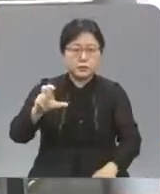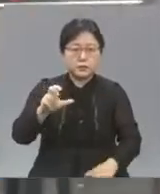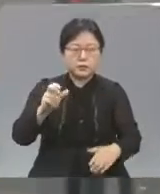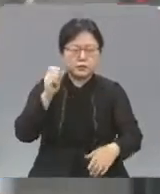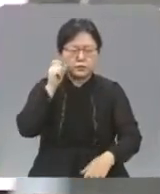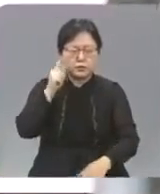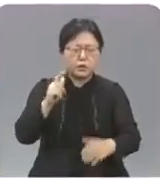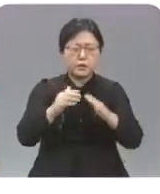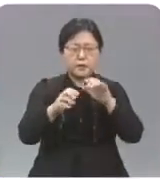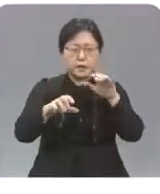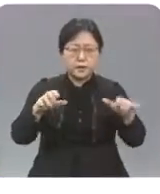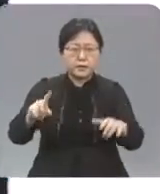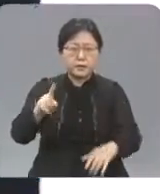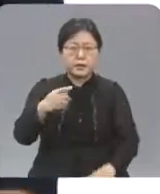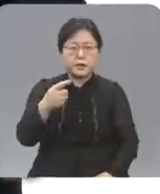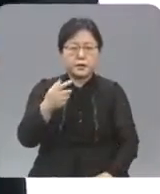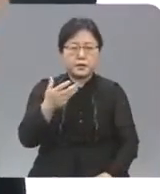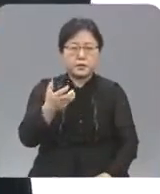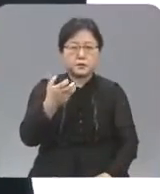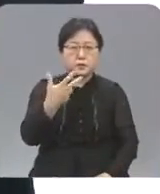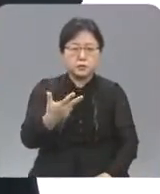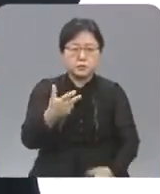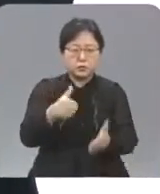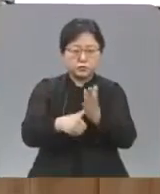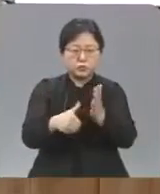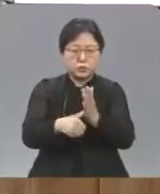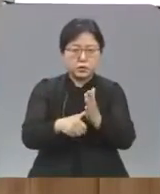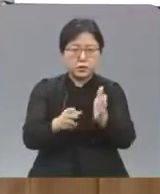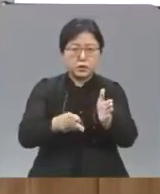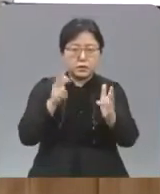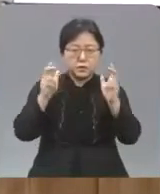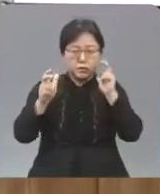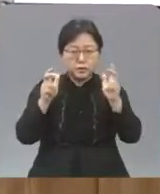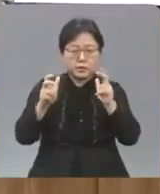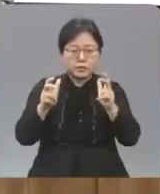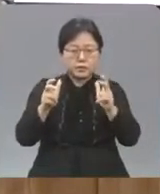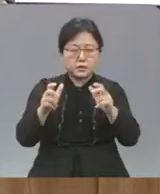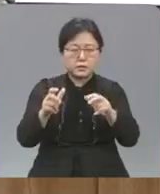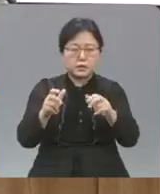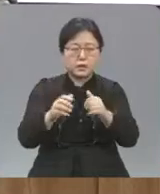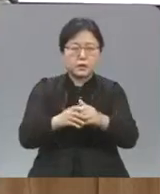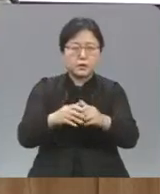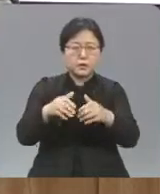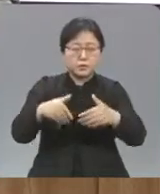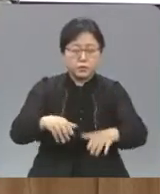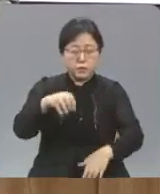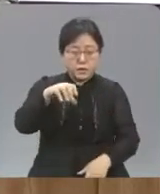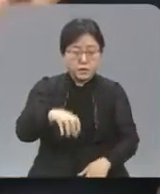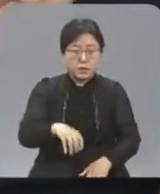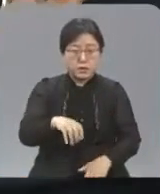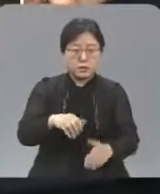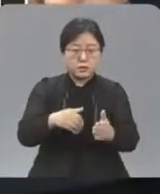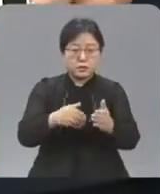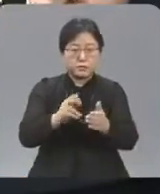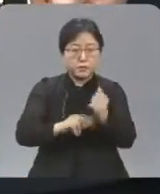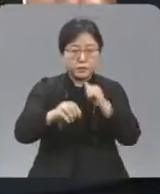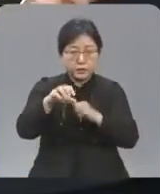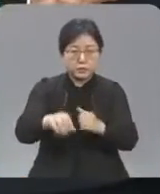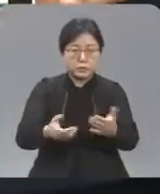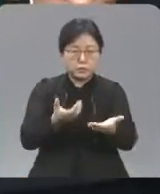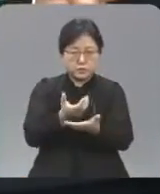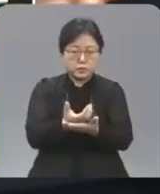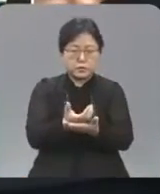우수 마을기업의 187개 제품이 코레일의 지역 특산품 판매장인 고향뜰하게 입점할 예정이고, 코레일